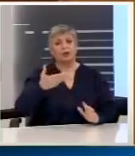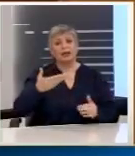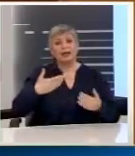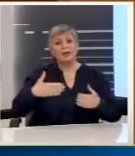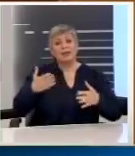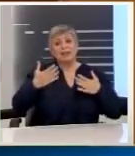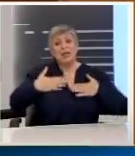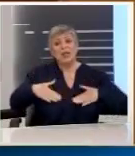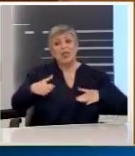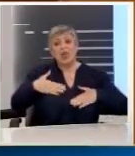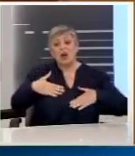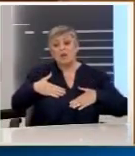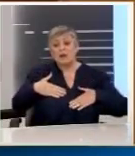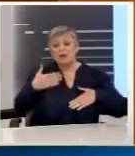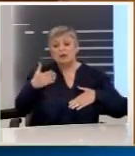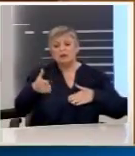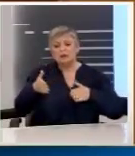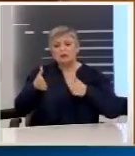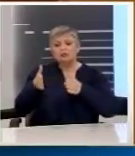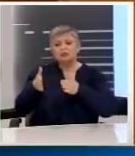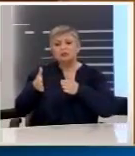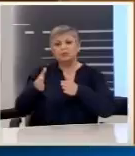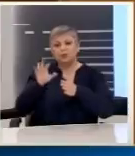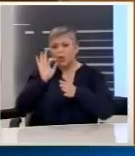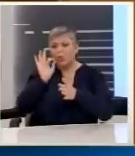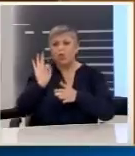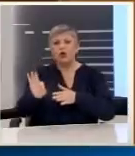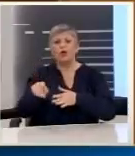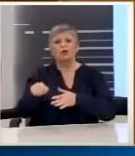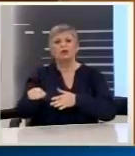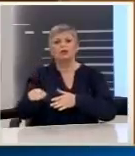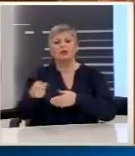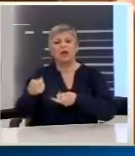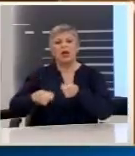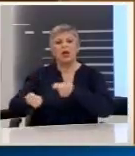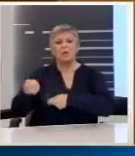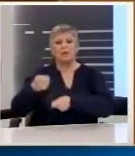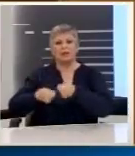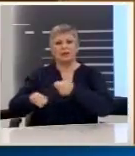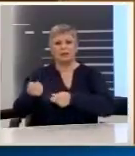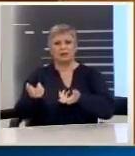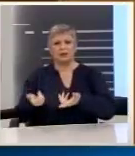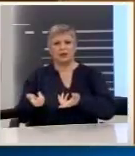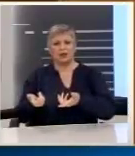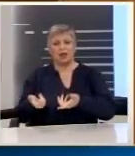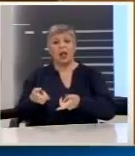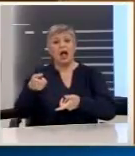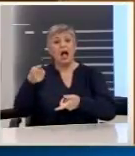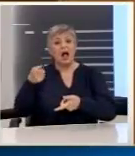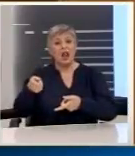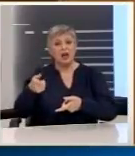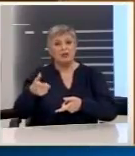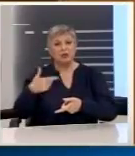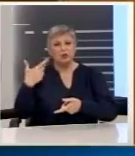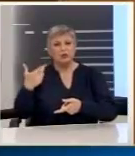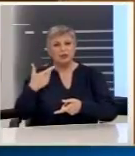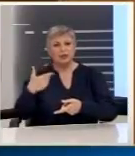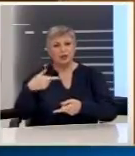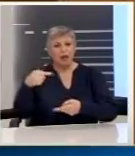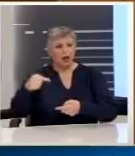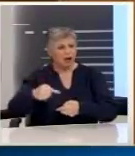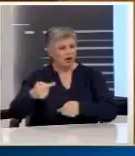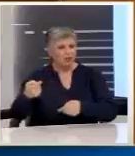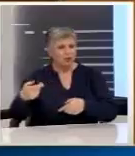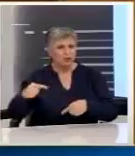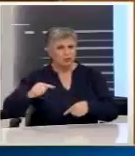έναν επιχειρηματία. Για ποιο λόγο η στοχοποίηση ενός επιχειρηματία εξοντώνει πολιτικά τον αρχηγό της αξιωματικής αντιπολίτευσης?